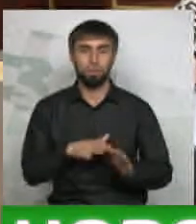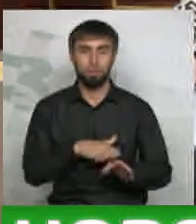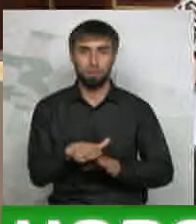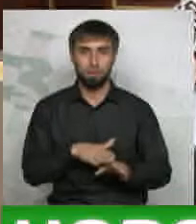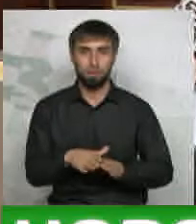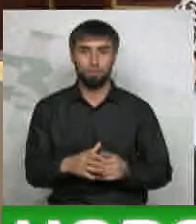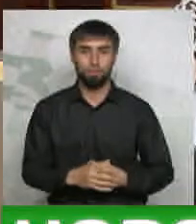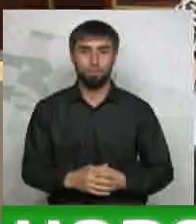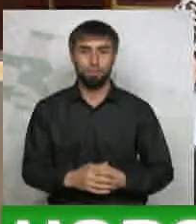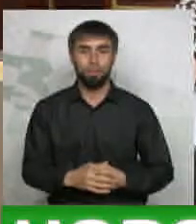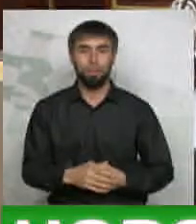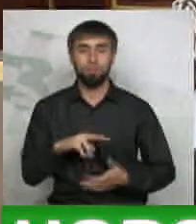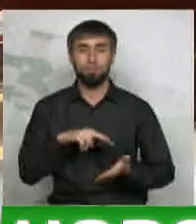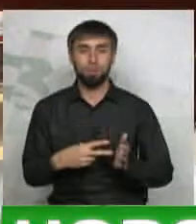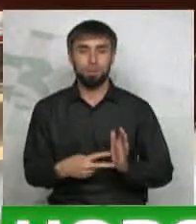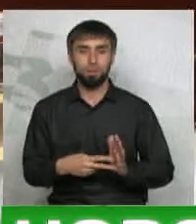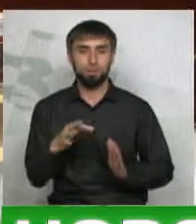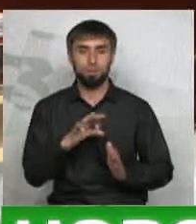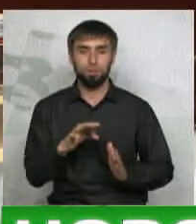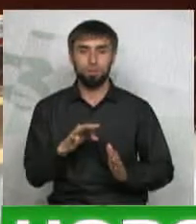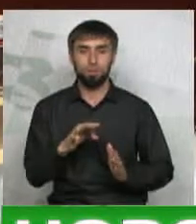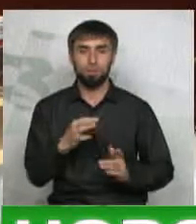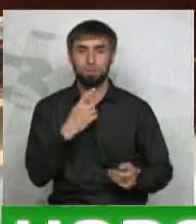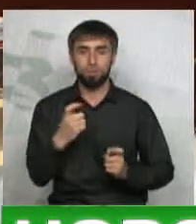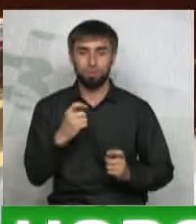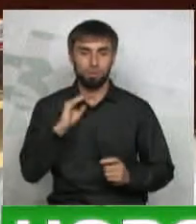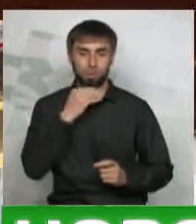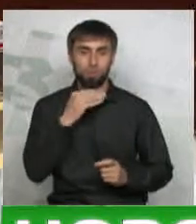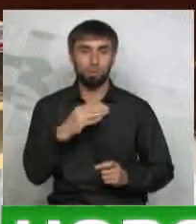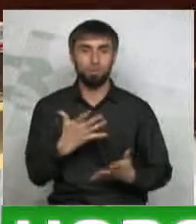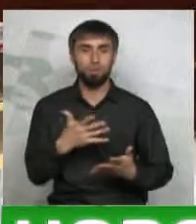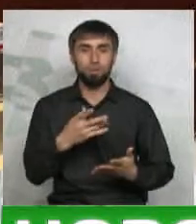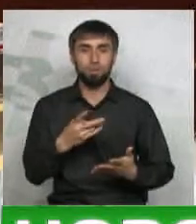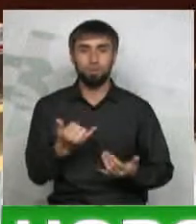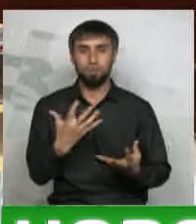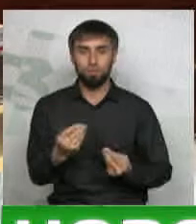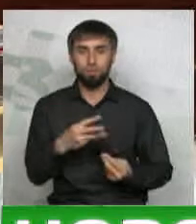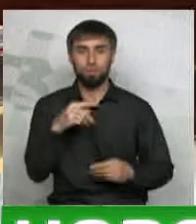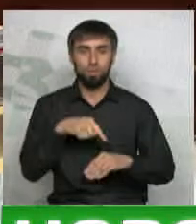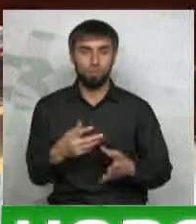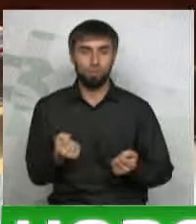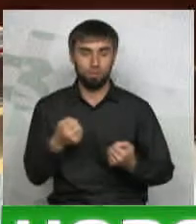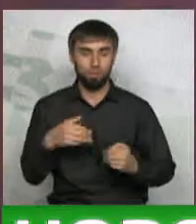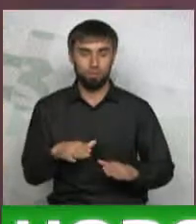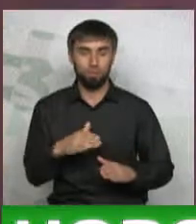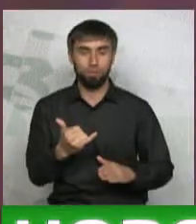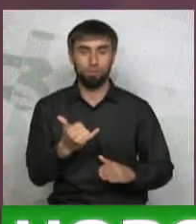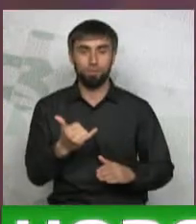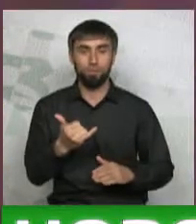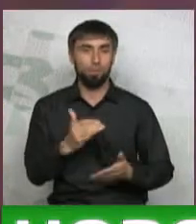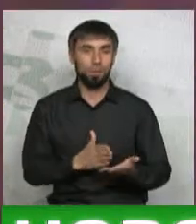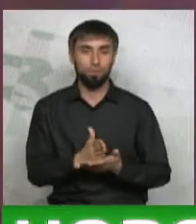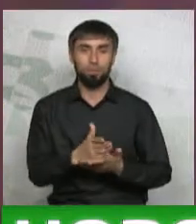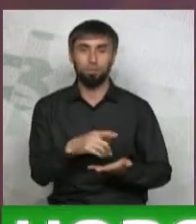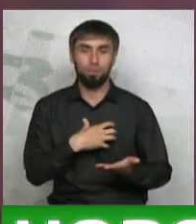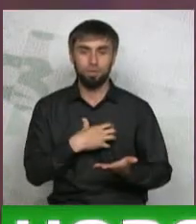реализация плана по повышению устойчивости экономики. Какие основные итоги на сегодняшний момент? Ну, первое и основное направление –